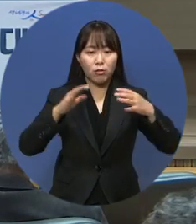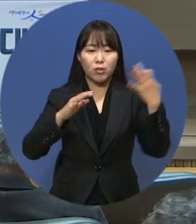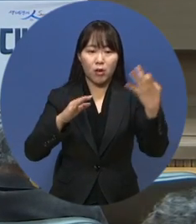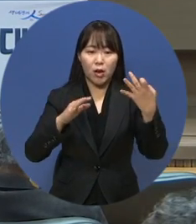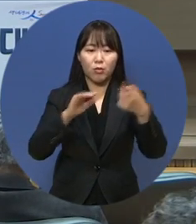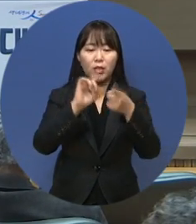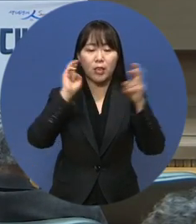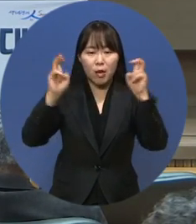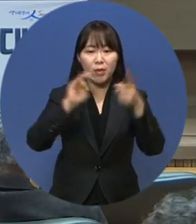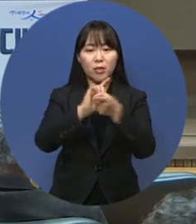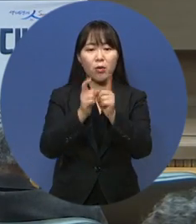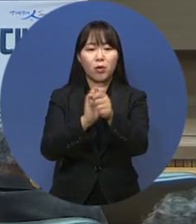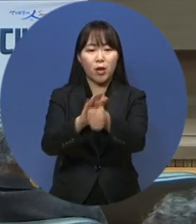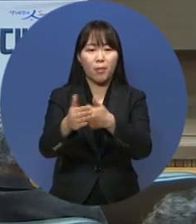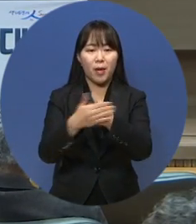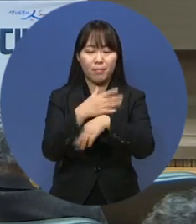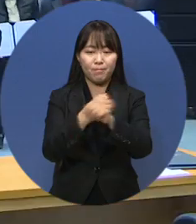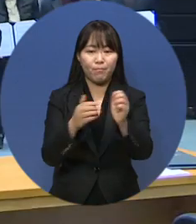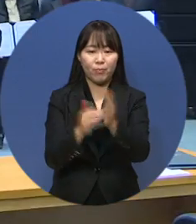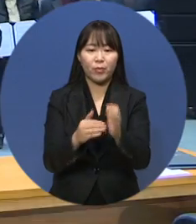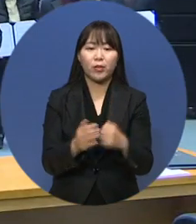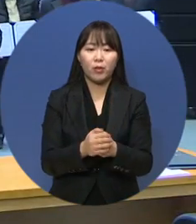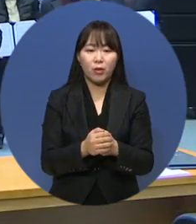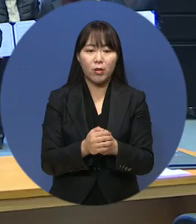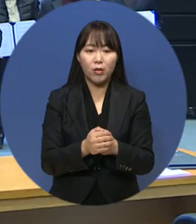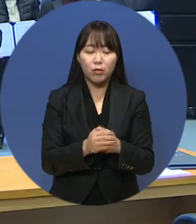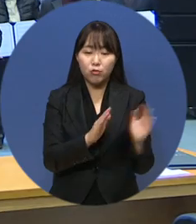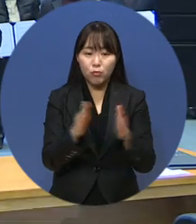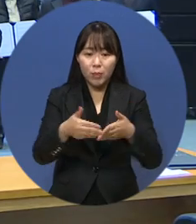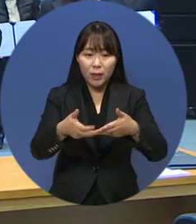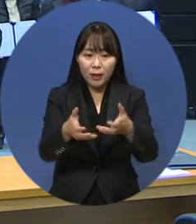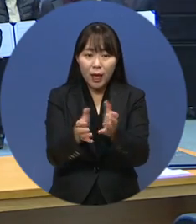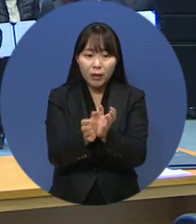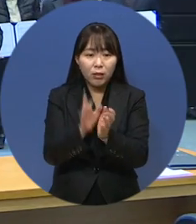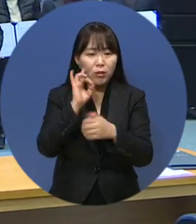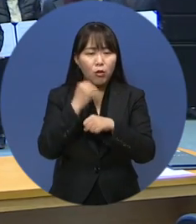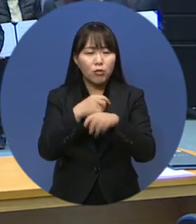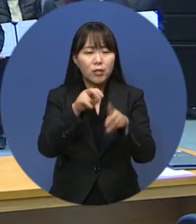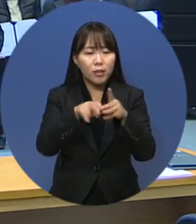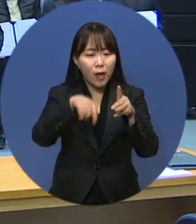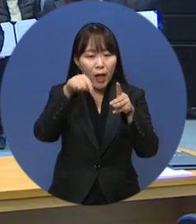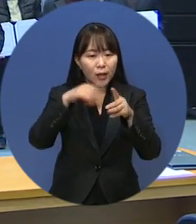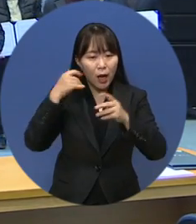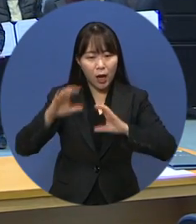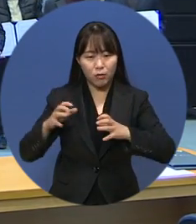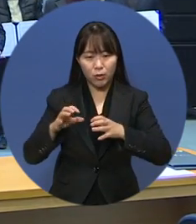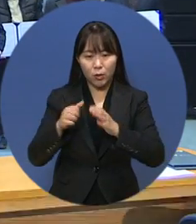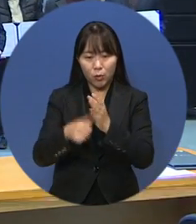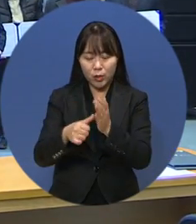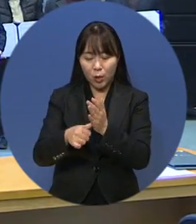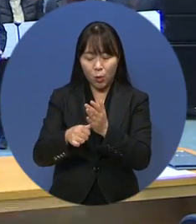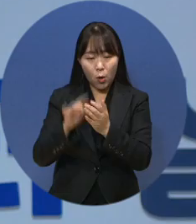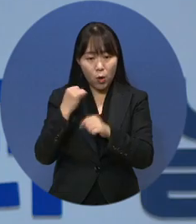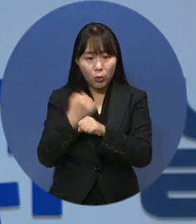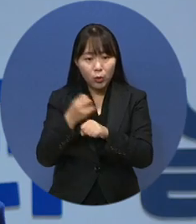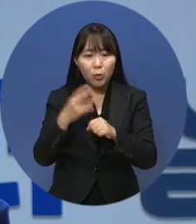협약식을 가졌습니다. 설립 준비단은 연구센터에 국내 연구기관인 재료연구원과